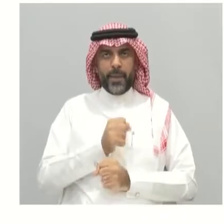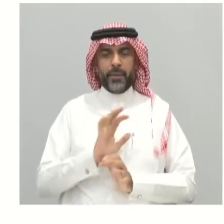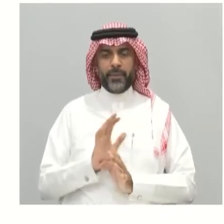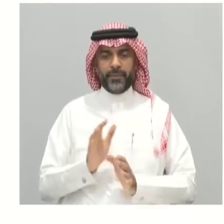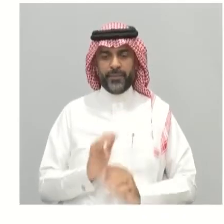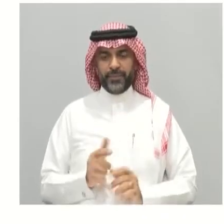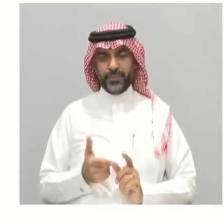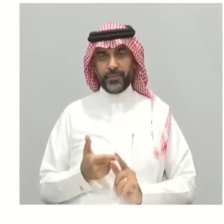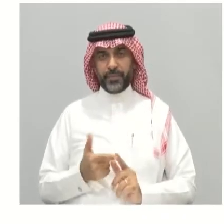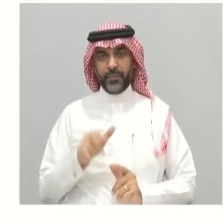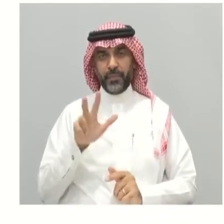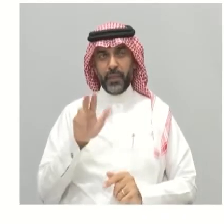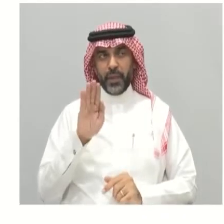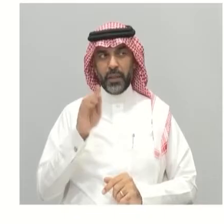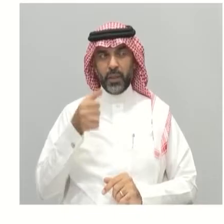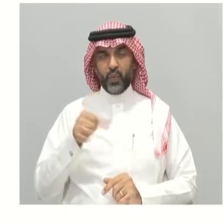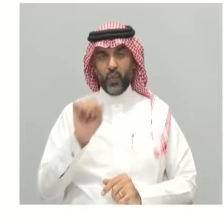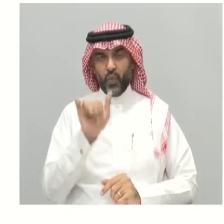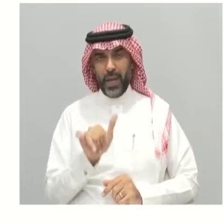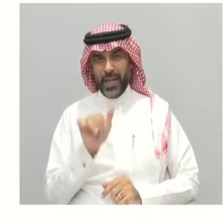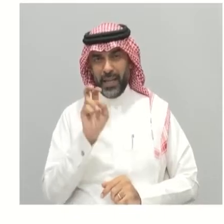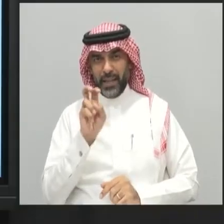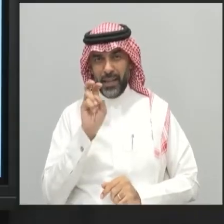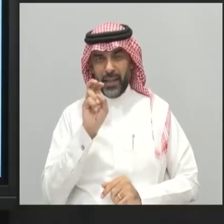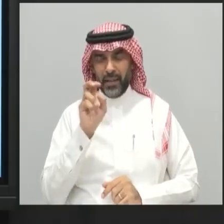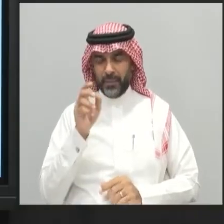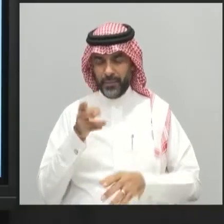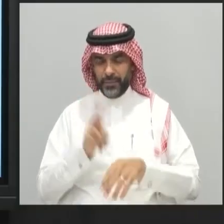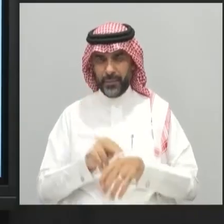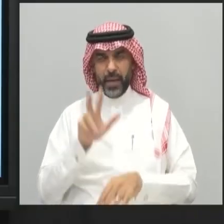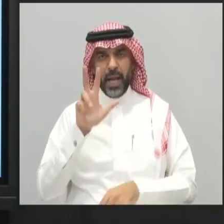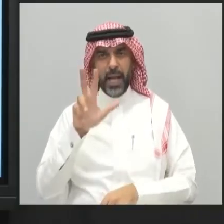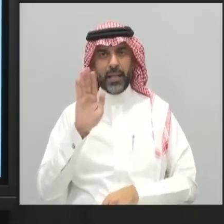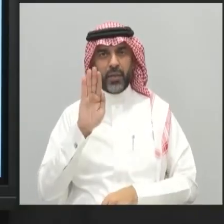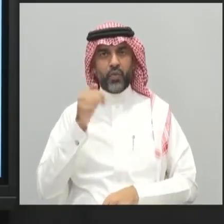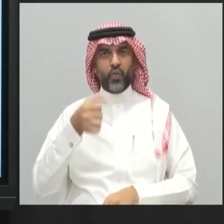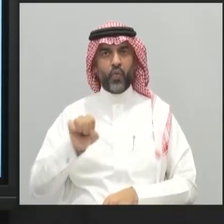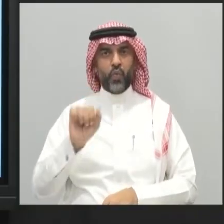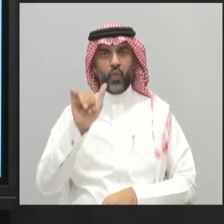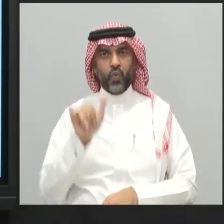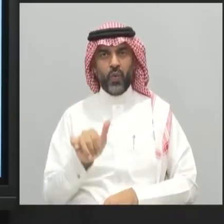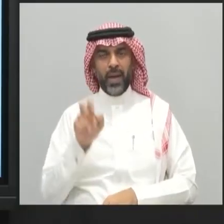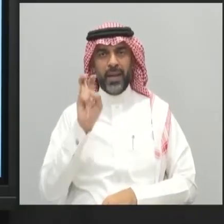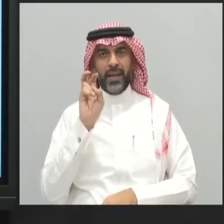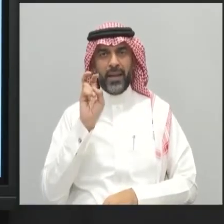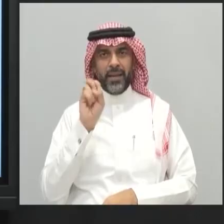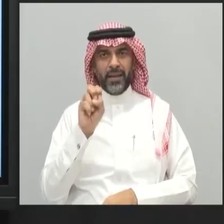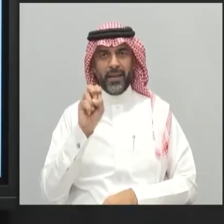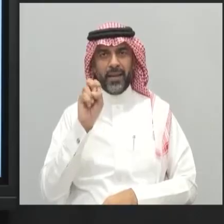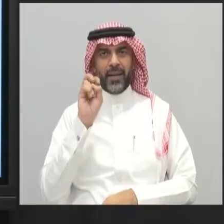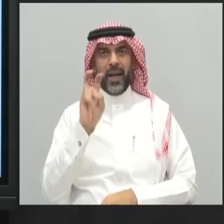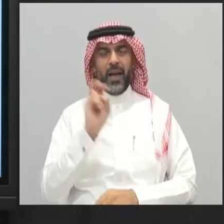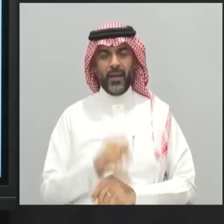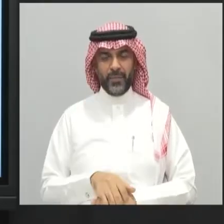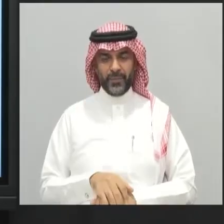التركيب الثاني الاخر السويقه ما هي وظيفه السويقه كما نلاحظ هنا من خلال هذه الصوره هو الجزء